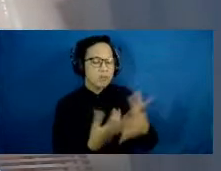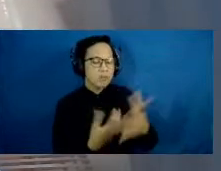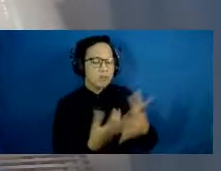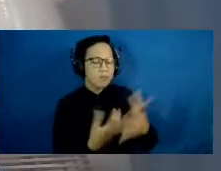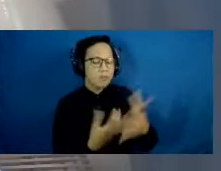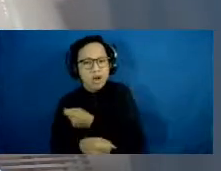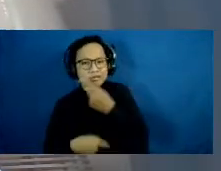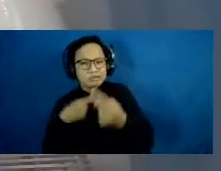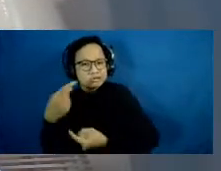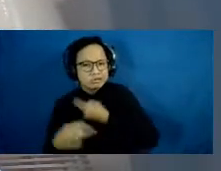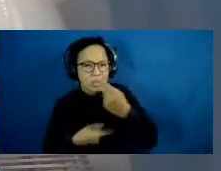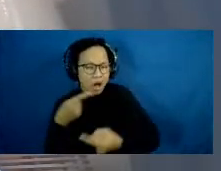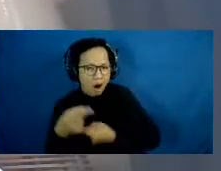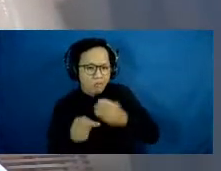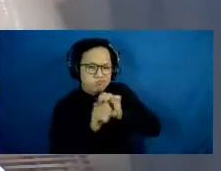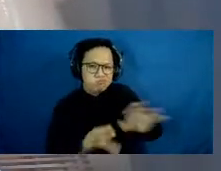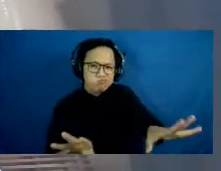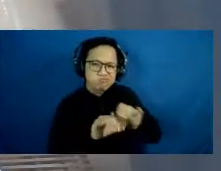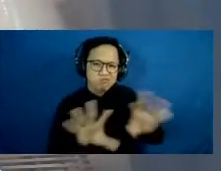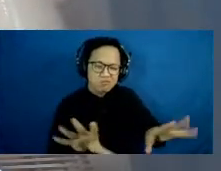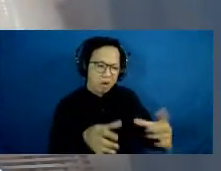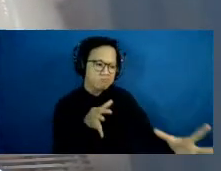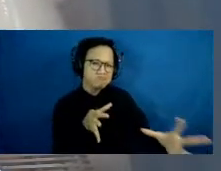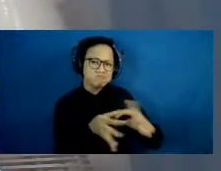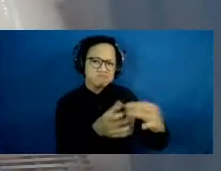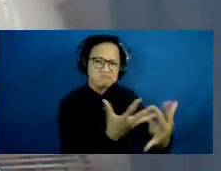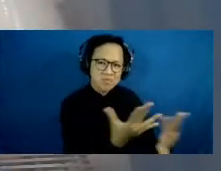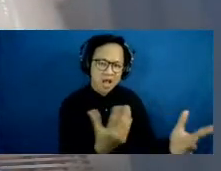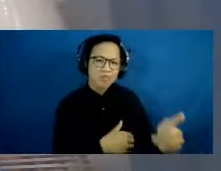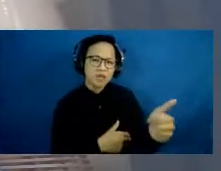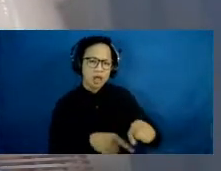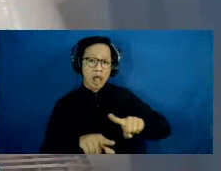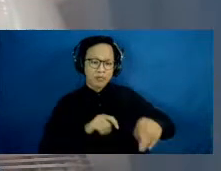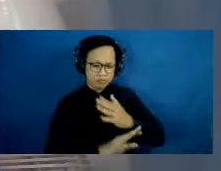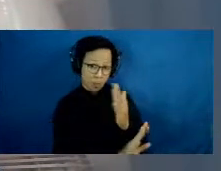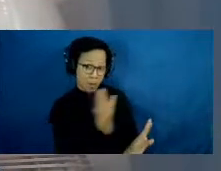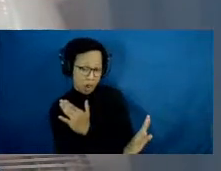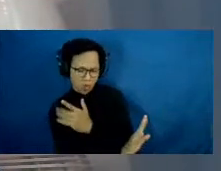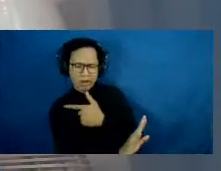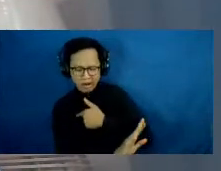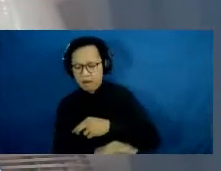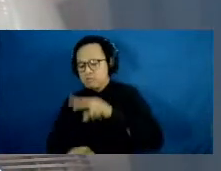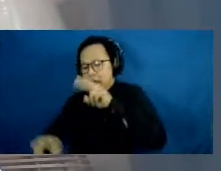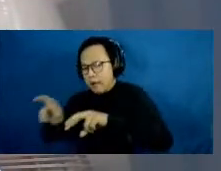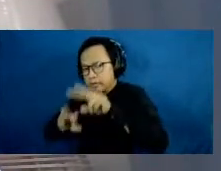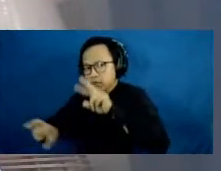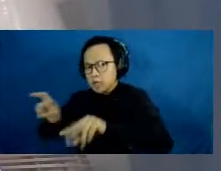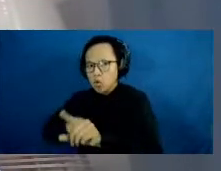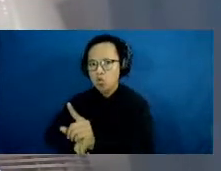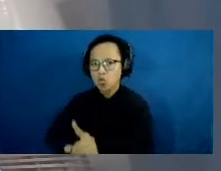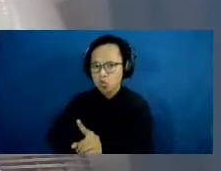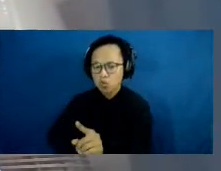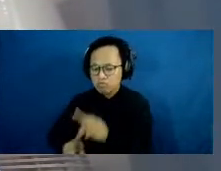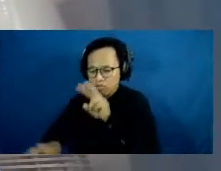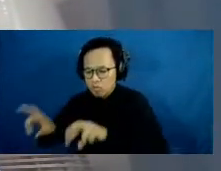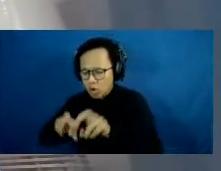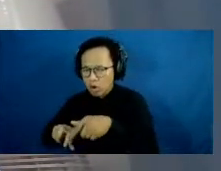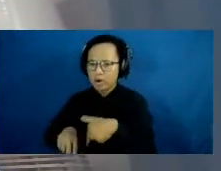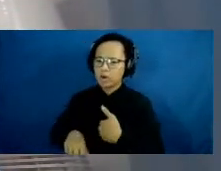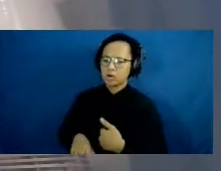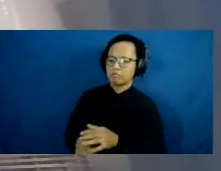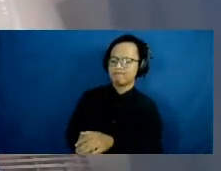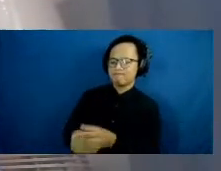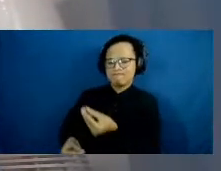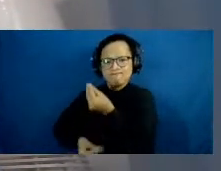kita bisa aja, ya tapi di awal kita tentunya harus melakukan research ya. Research dan market segmen kita tuh apa gitu.